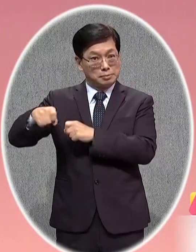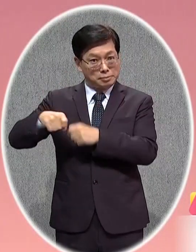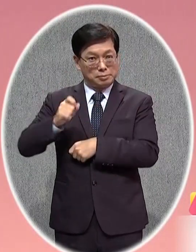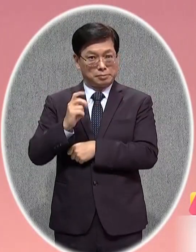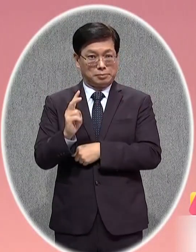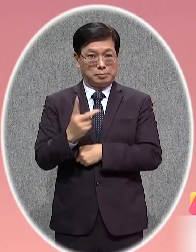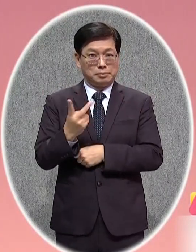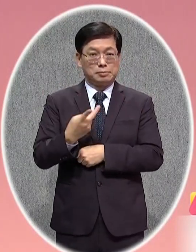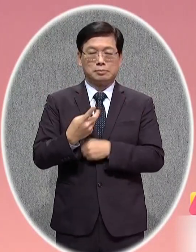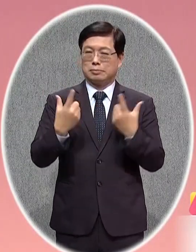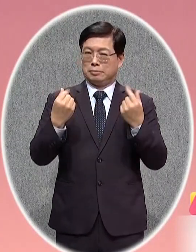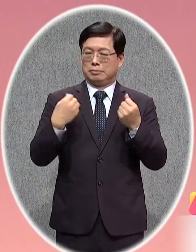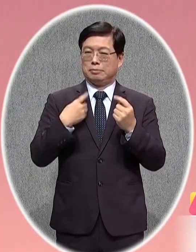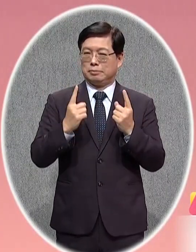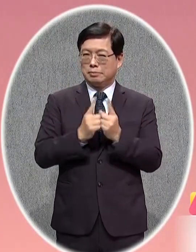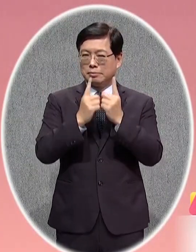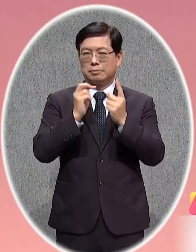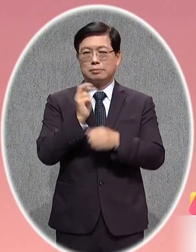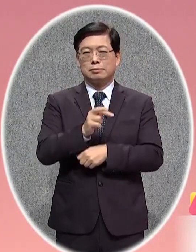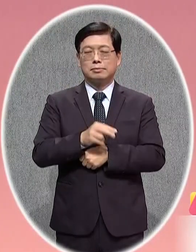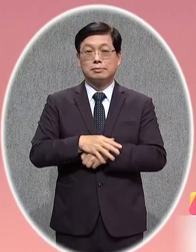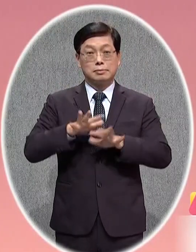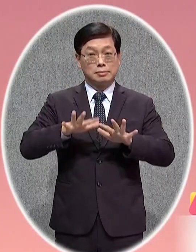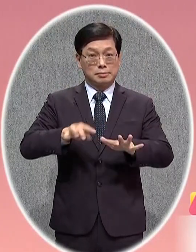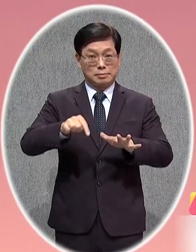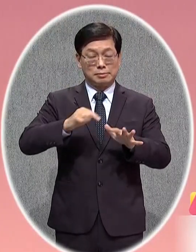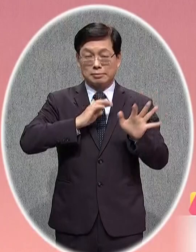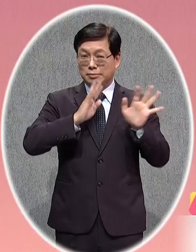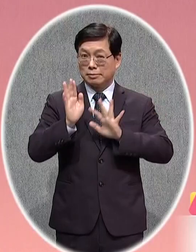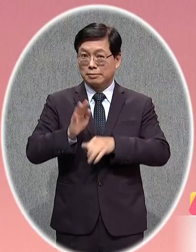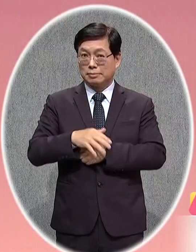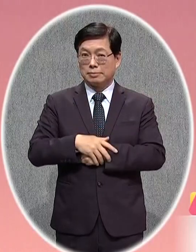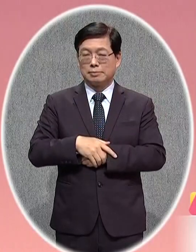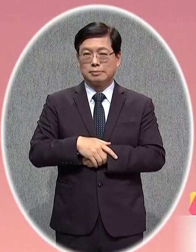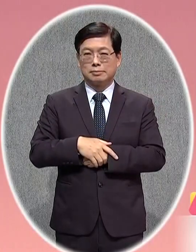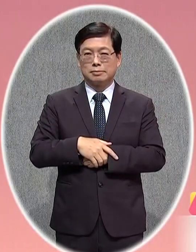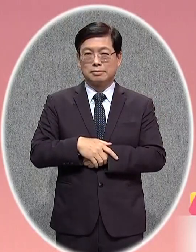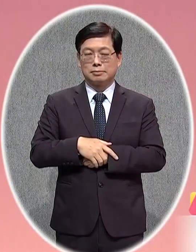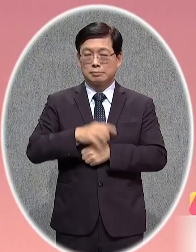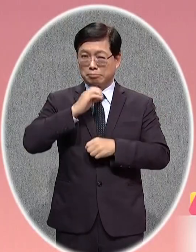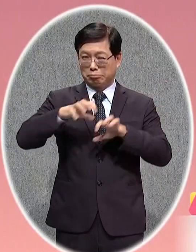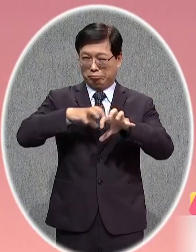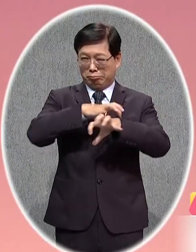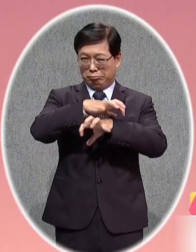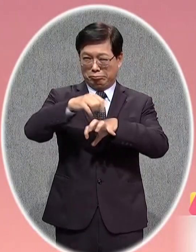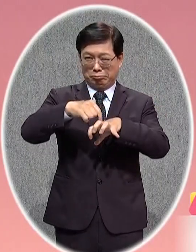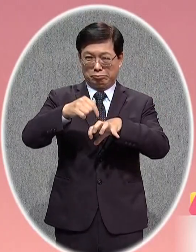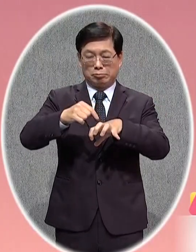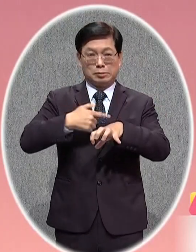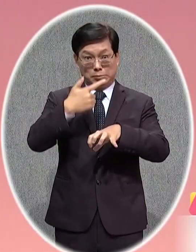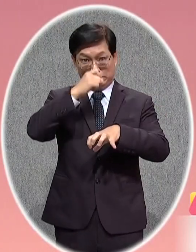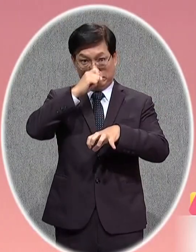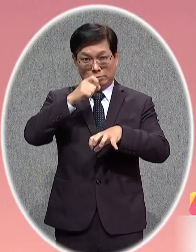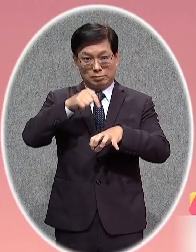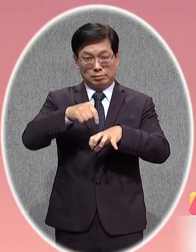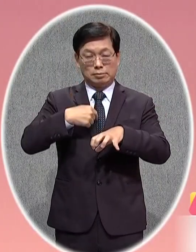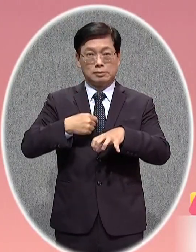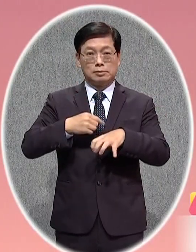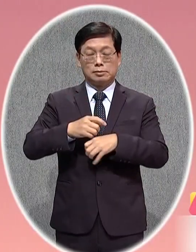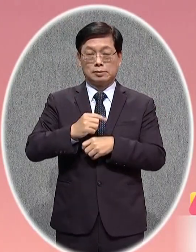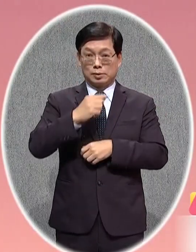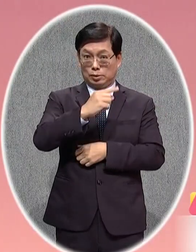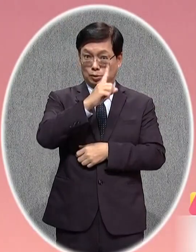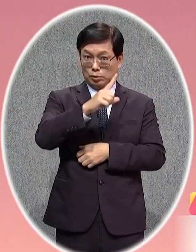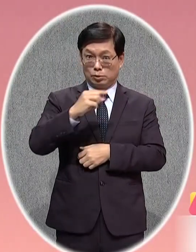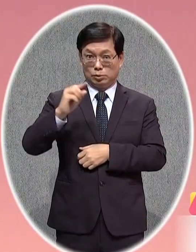案，都会看见现在这个状况是在整个礁体状况最好的 G1 区